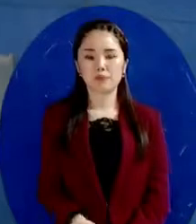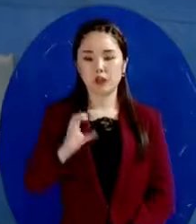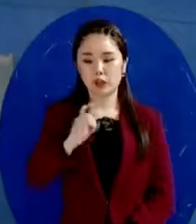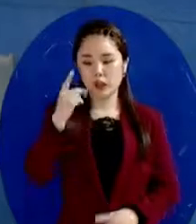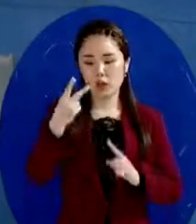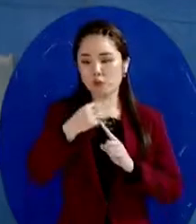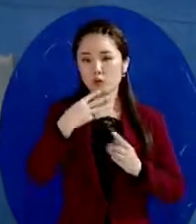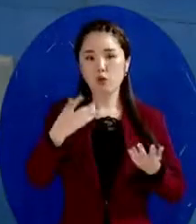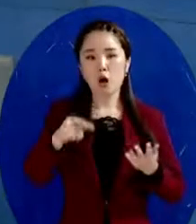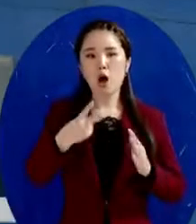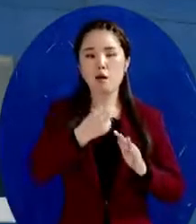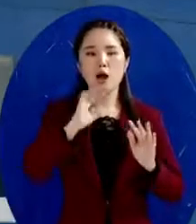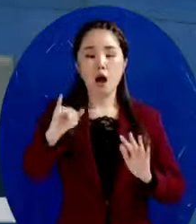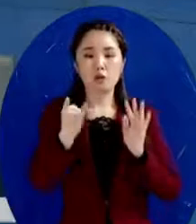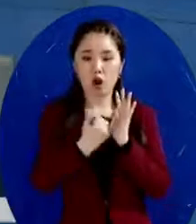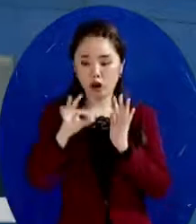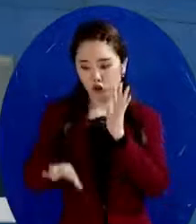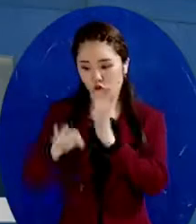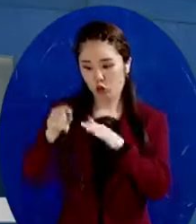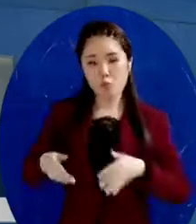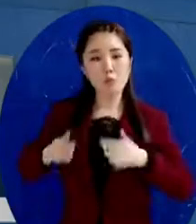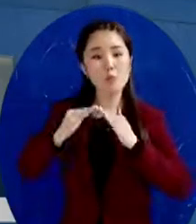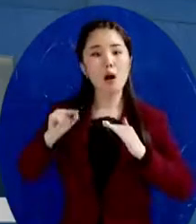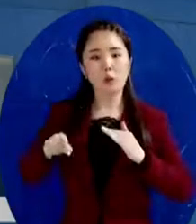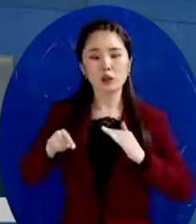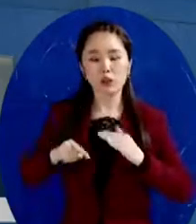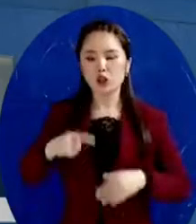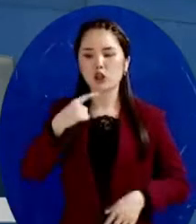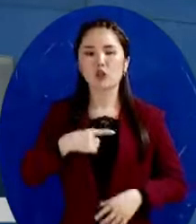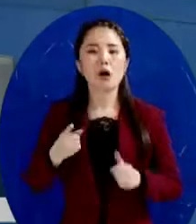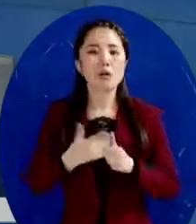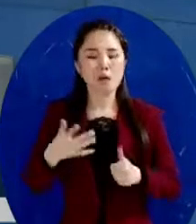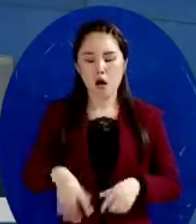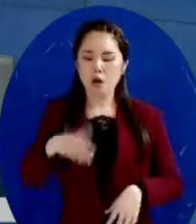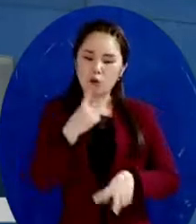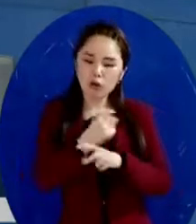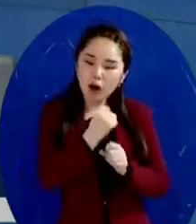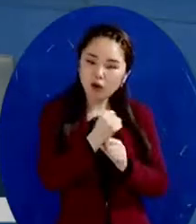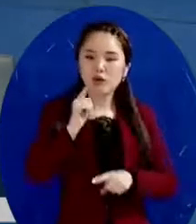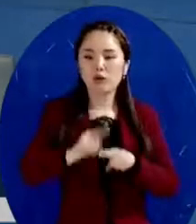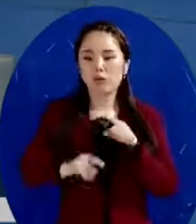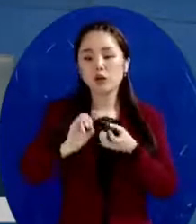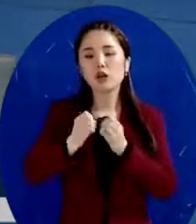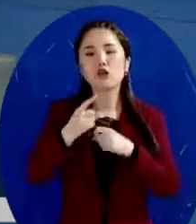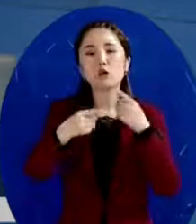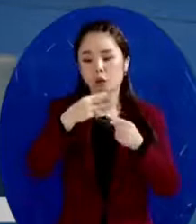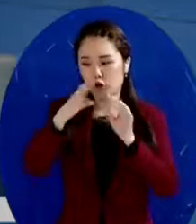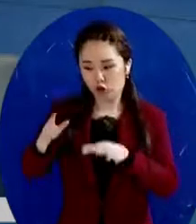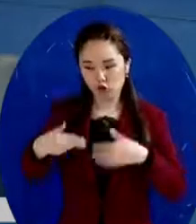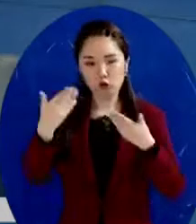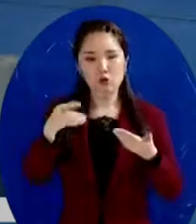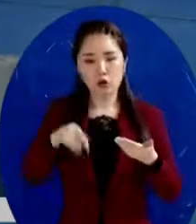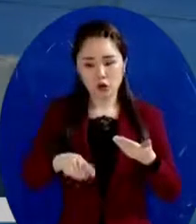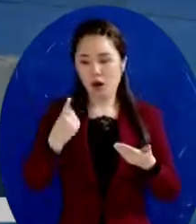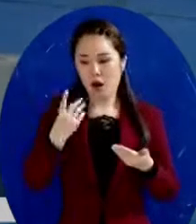Сэнийг эмэдэй 2016 оны улсын хурлын сонгуулийн үр дүнд байгуулагдсан парламентын гишүүд хууль тогтоох үндсэн үүргээ хэрхэн биелүүлснийг цувралаар хүргэж